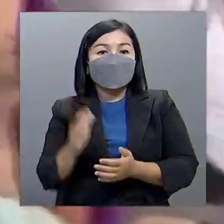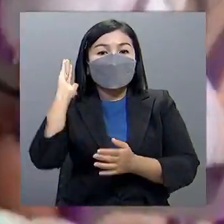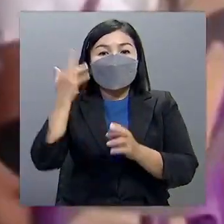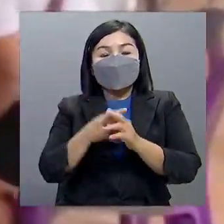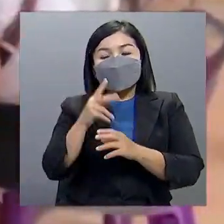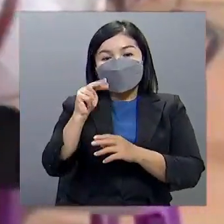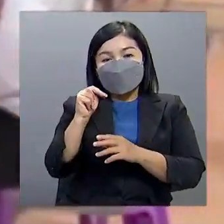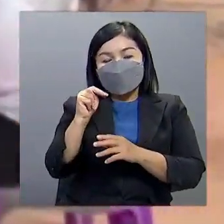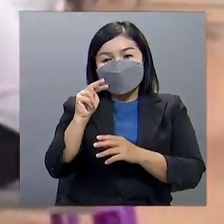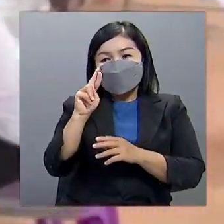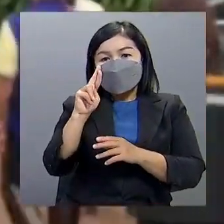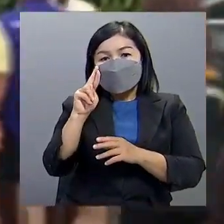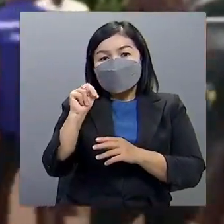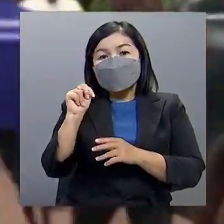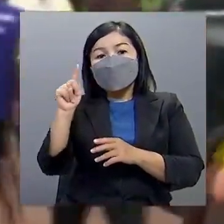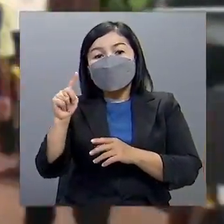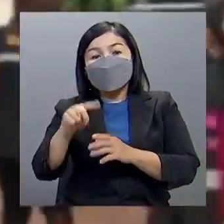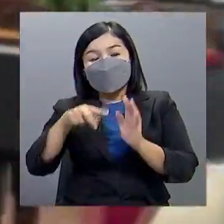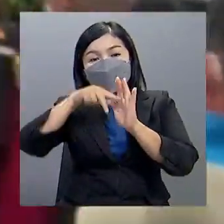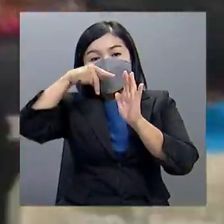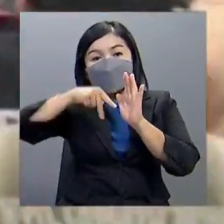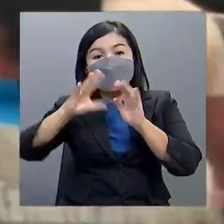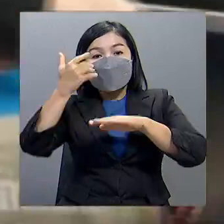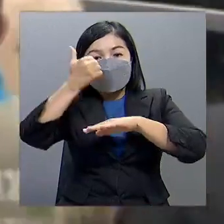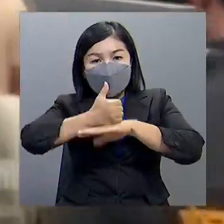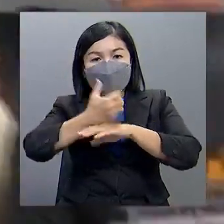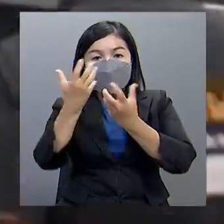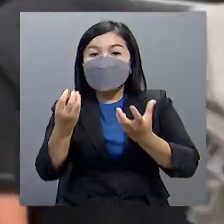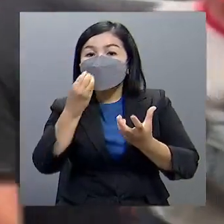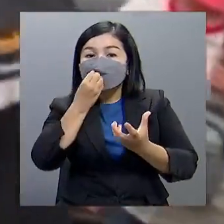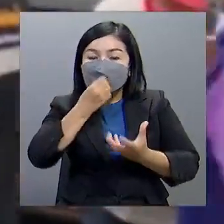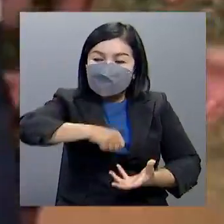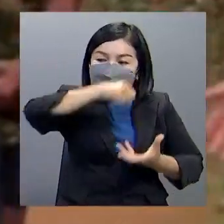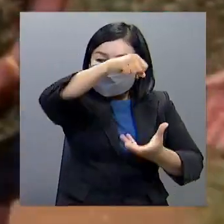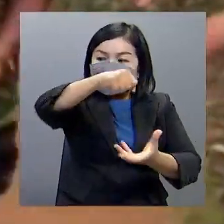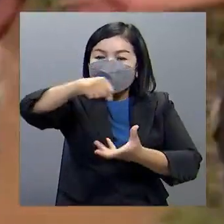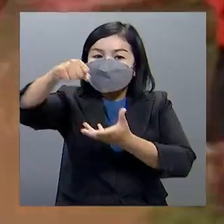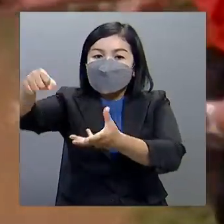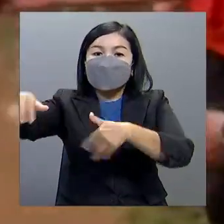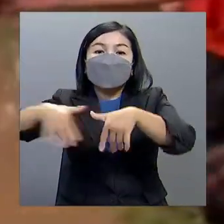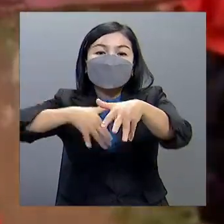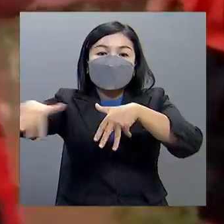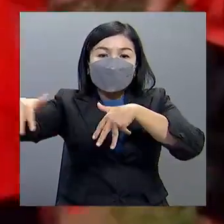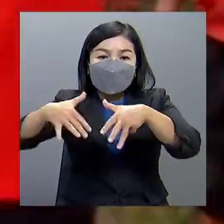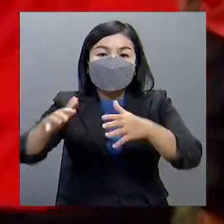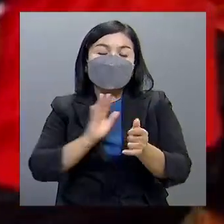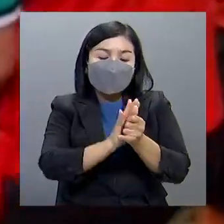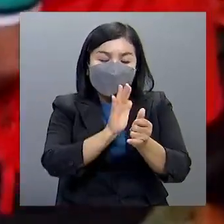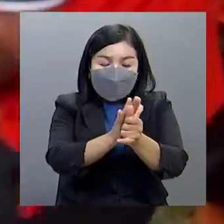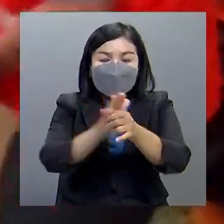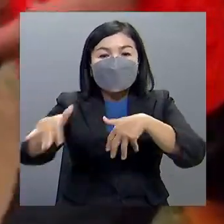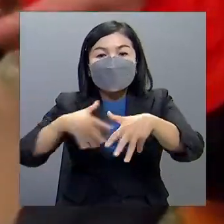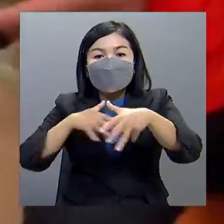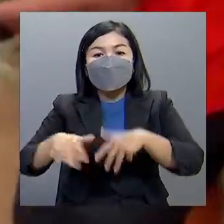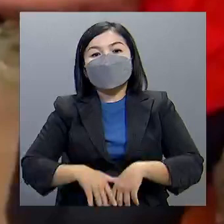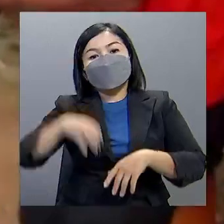ราชการจังหวัดพิษณุโลกลงพื้นที่ก็นำถุงยังชีพไปแจกจ่ายให้กับชาวบ้านแล้วก็ให้กำลังใจชาวบ้านที่ถูกไฟฟ้าช็อตเสียชีวิต